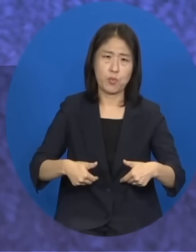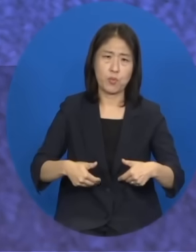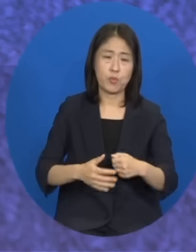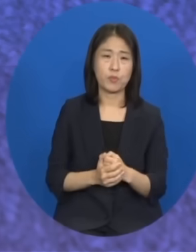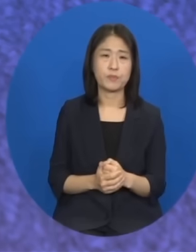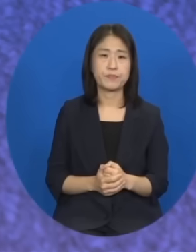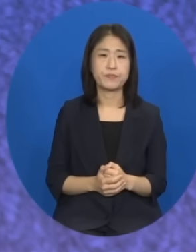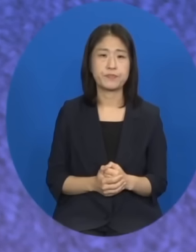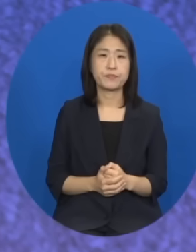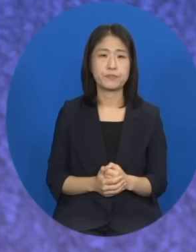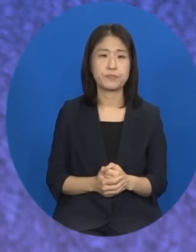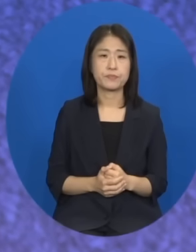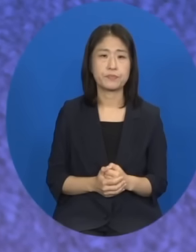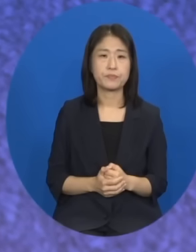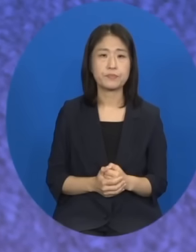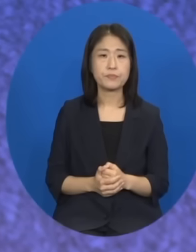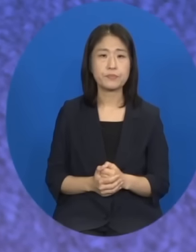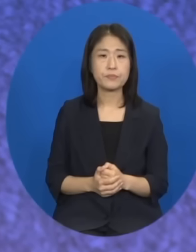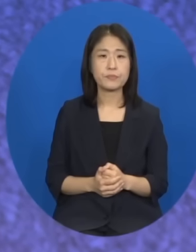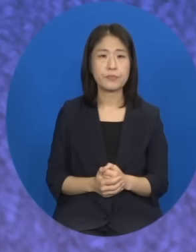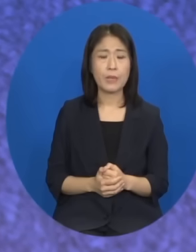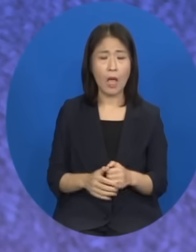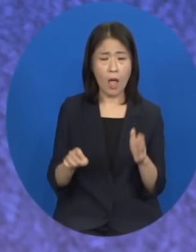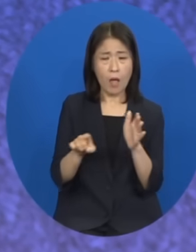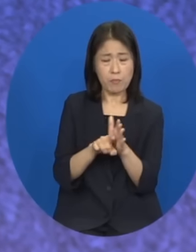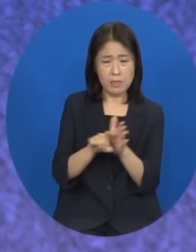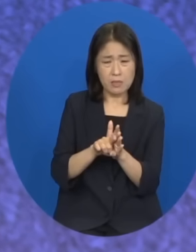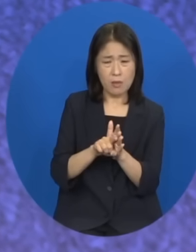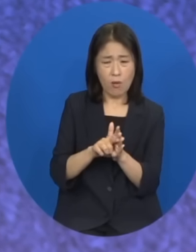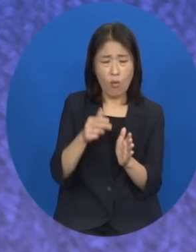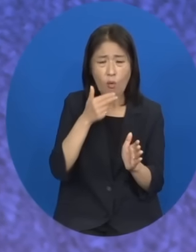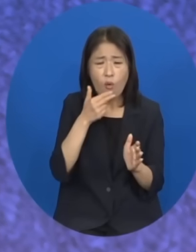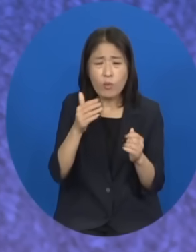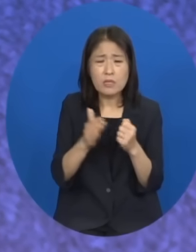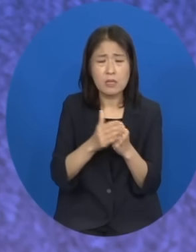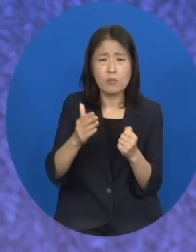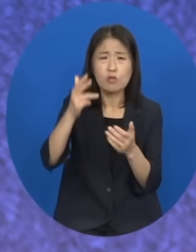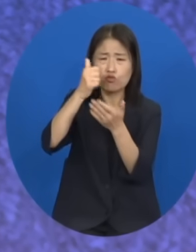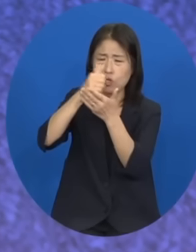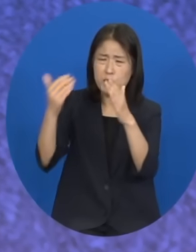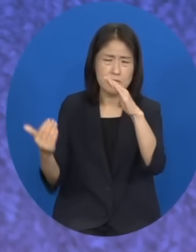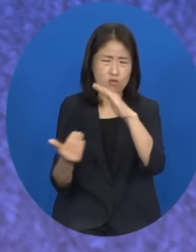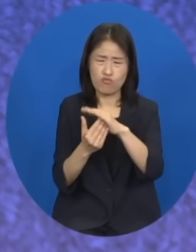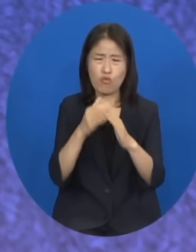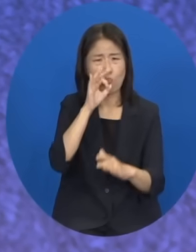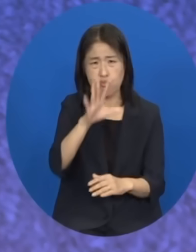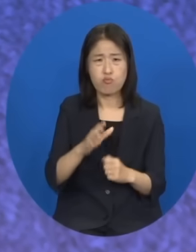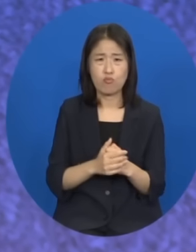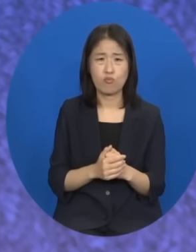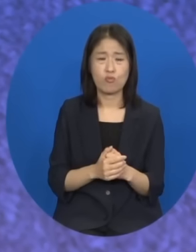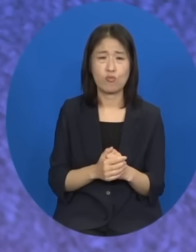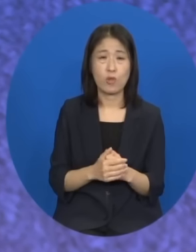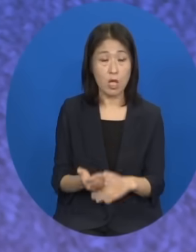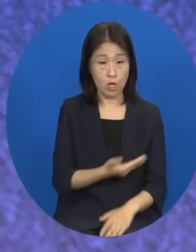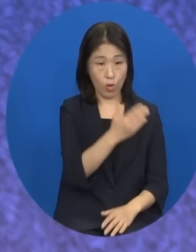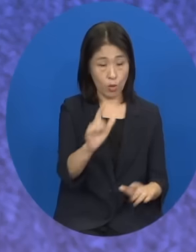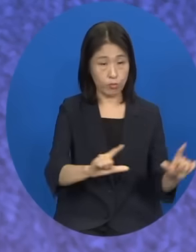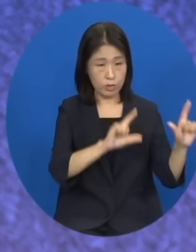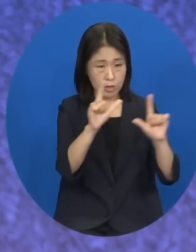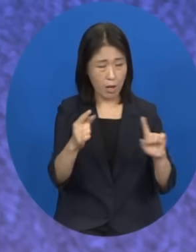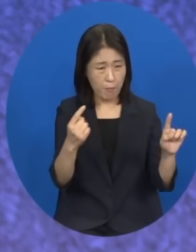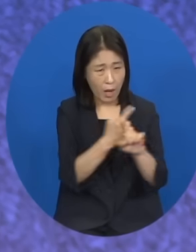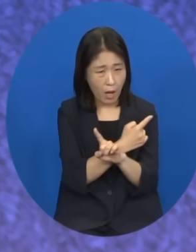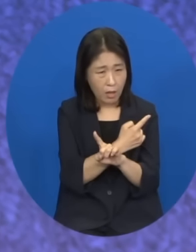하셨나요? 실제로 안 믿으니까. 주님이 여러분의 삶을 왜 못 바꾸셨나요?